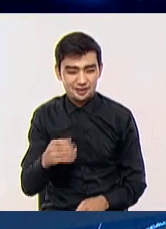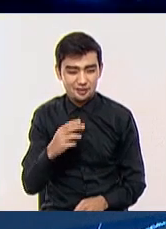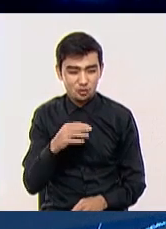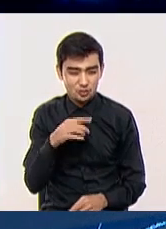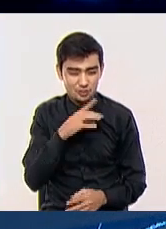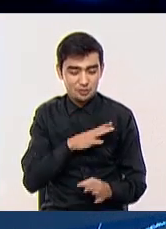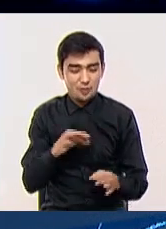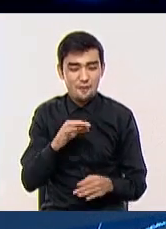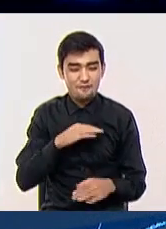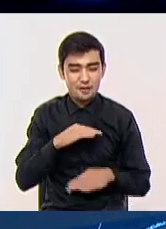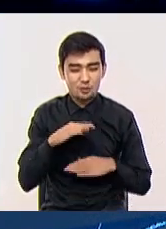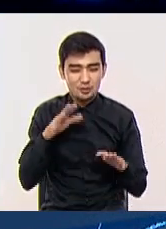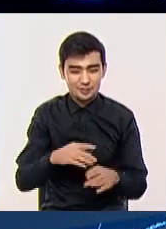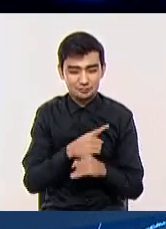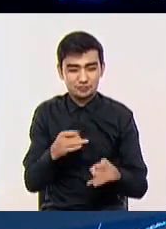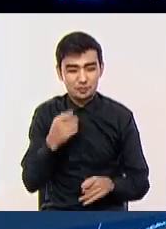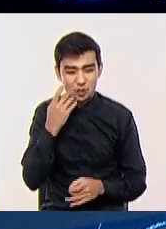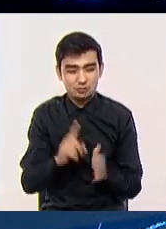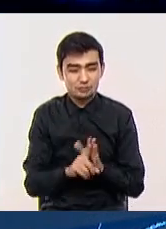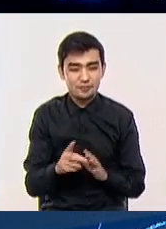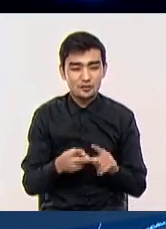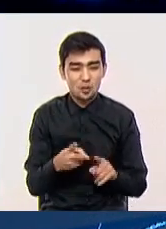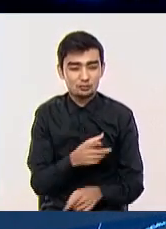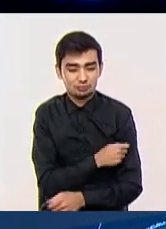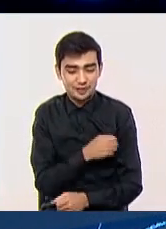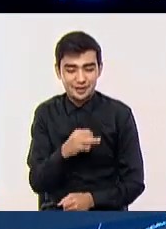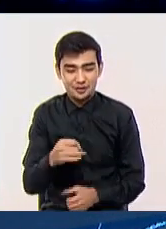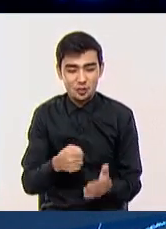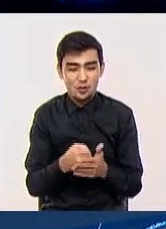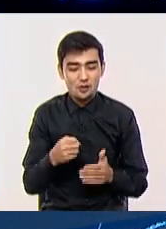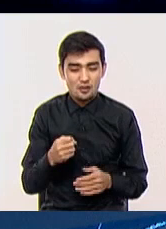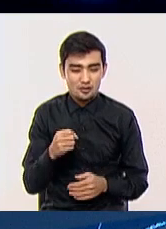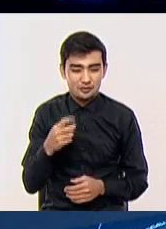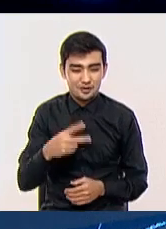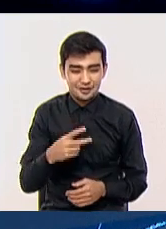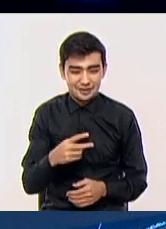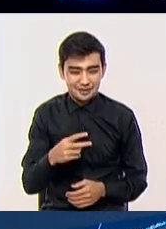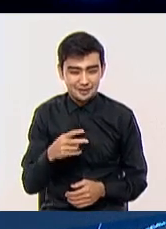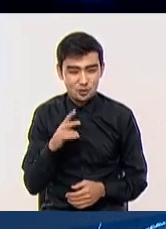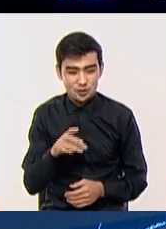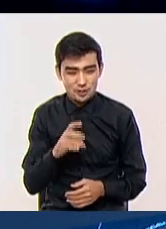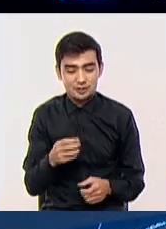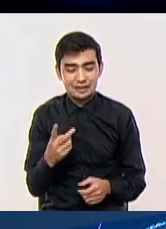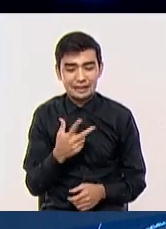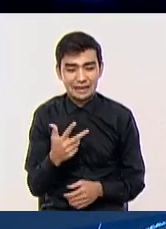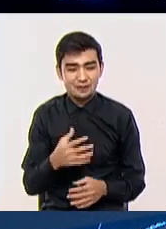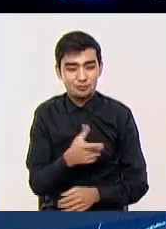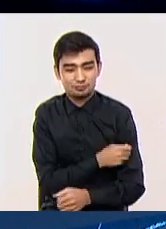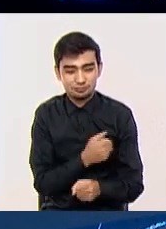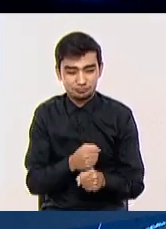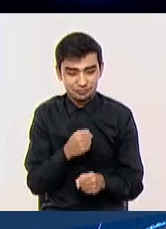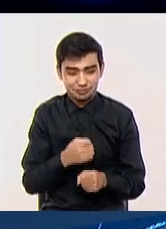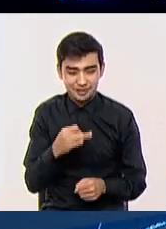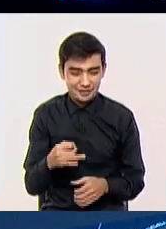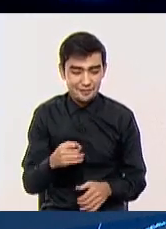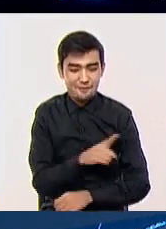қосымша дозаны кімдердің қашан алатын жариялады. Бұл жолда 20 қарашаға дейін 3-ші екпен алдымен медицина мамандары, мұғалімдер, құқық